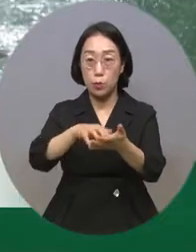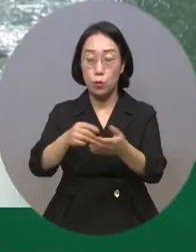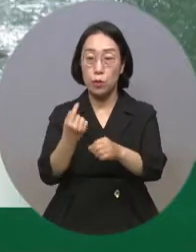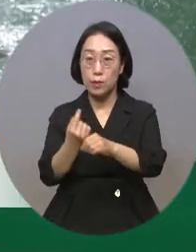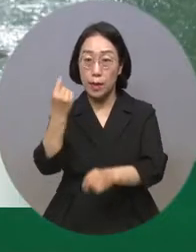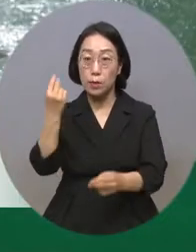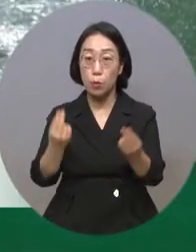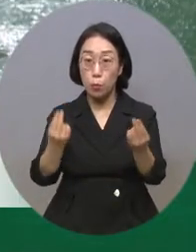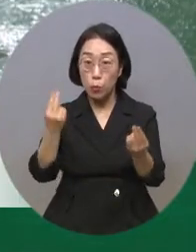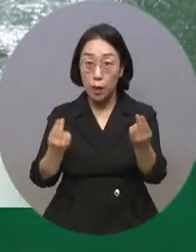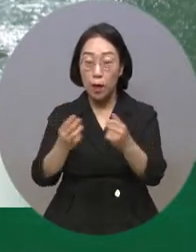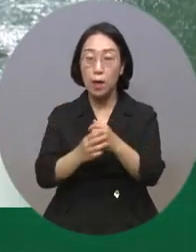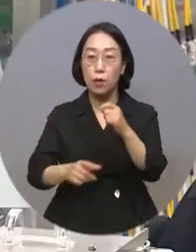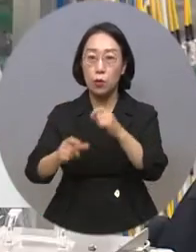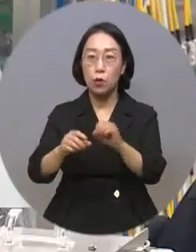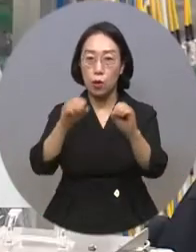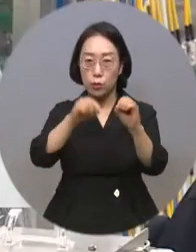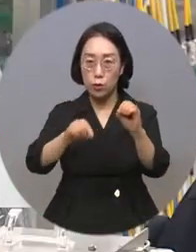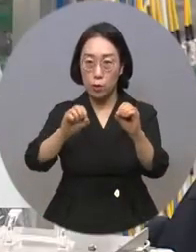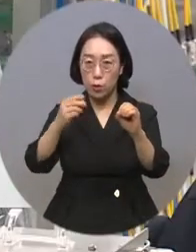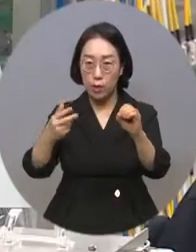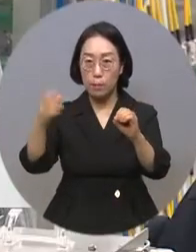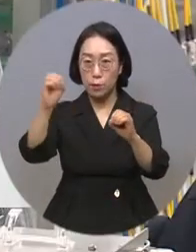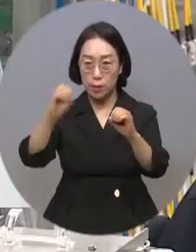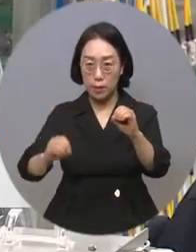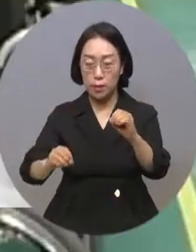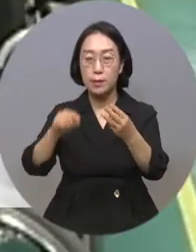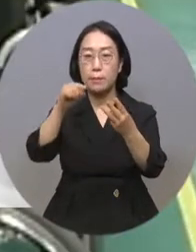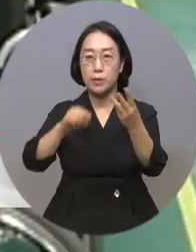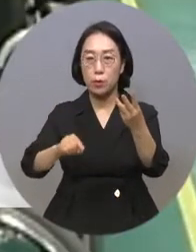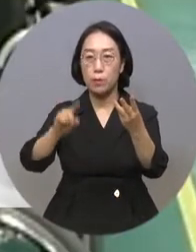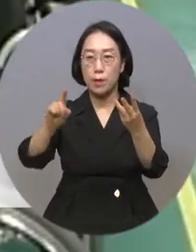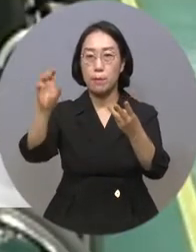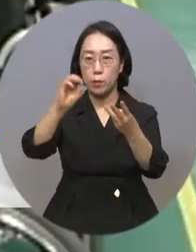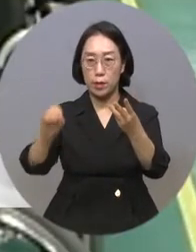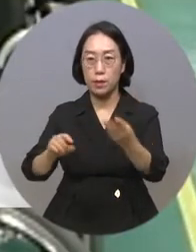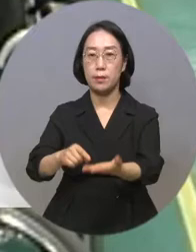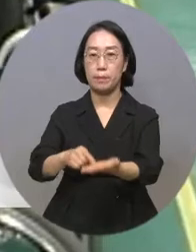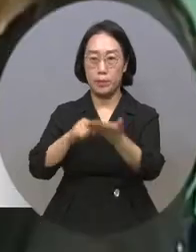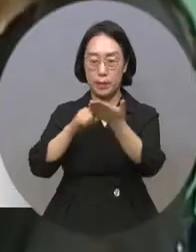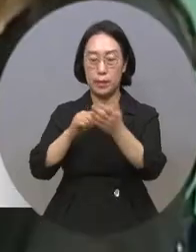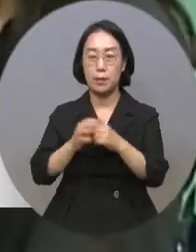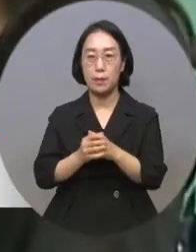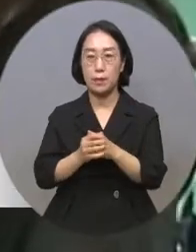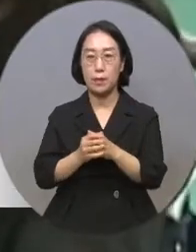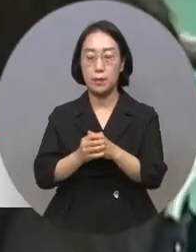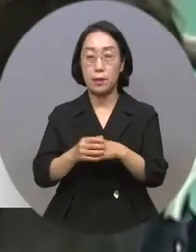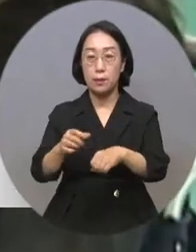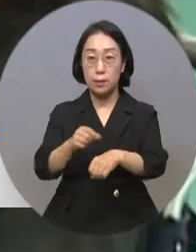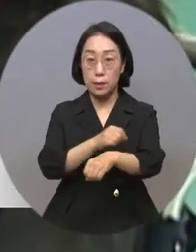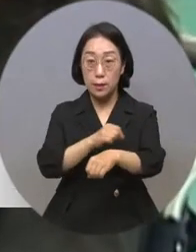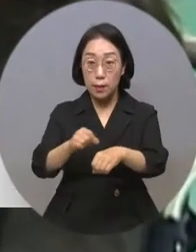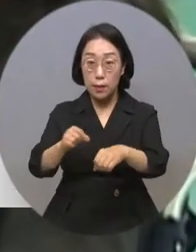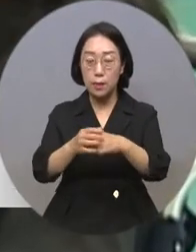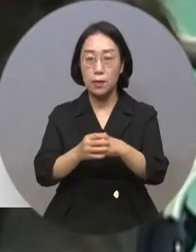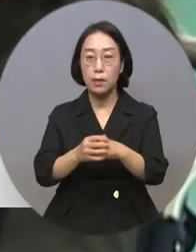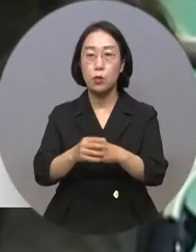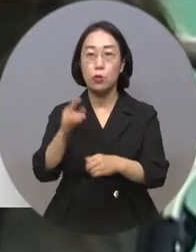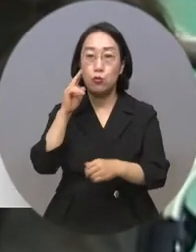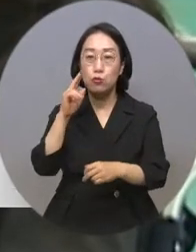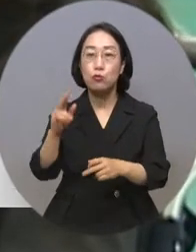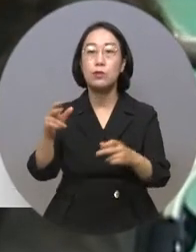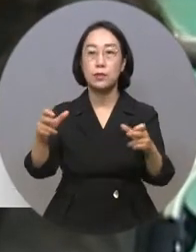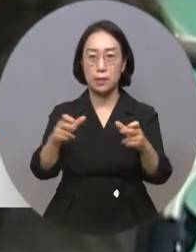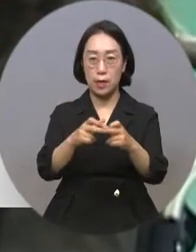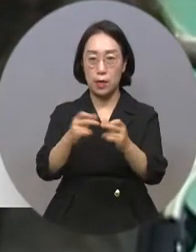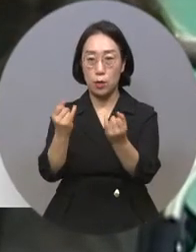대비 0.02% 증가한 3.1%로 나타났습니다. 특히 전 부문에서 중증